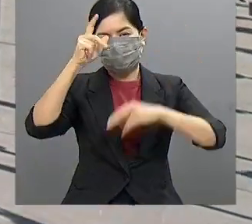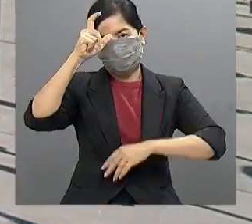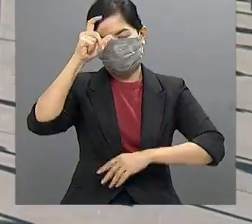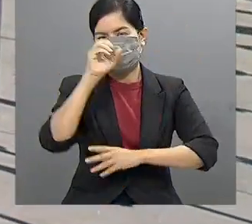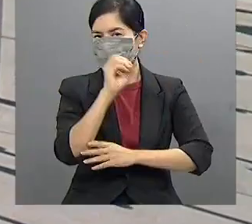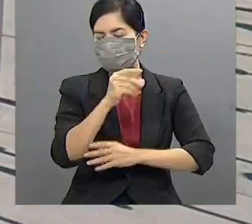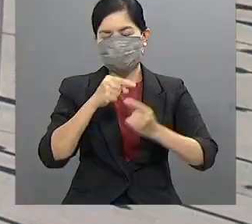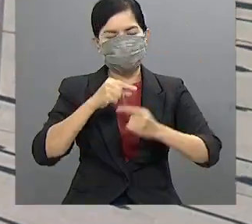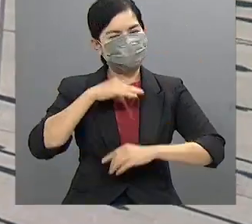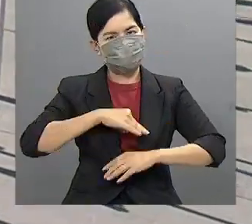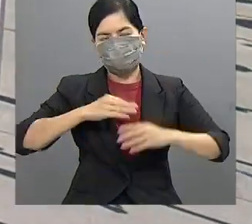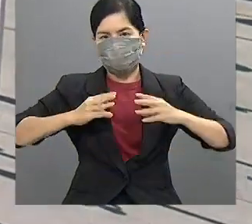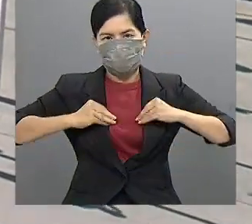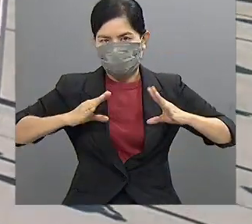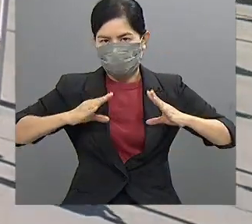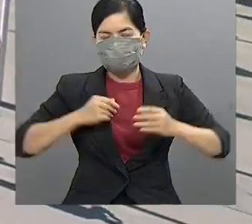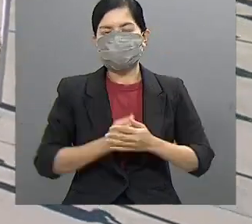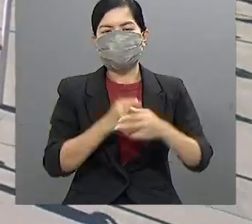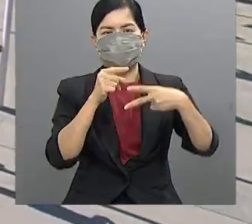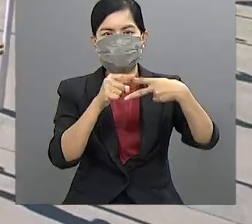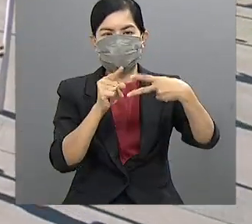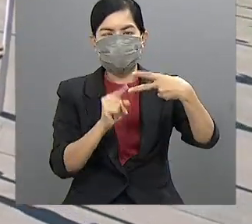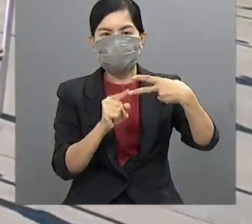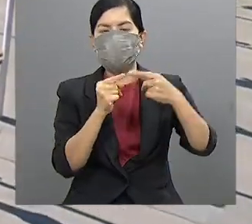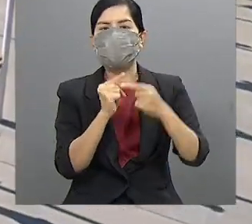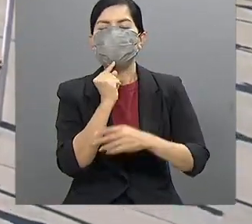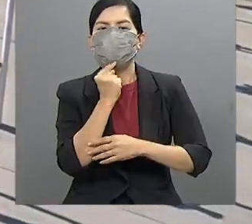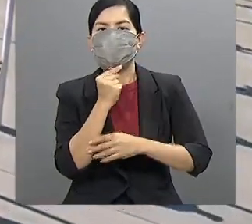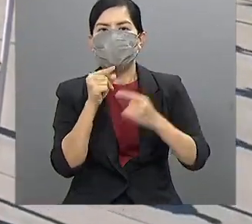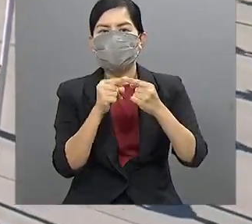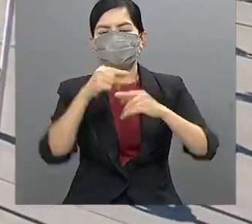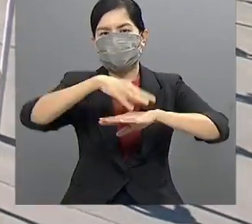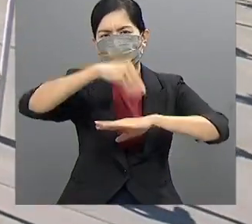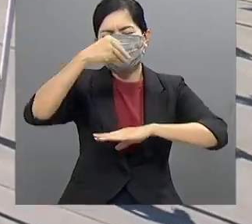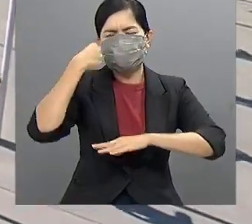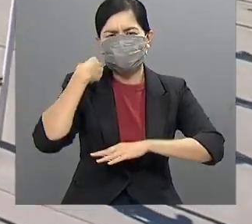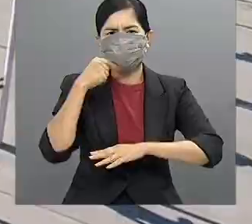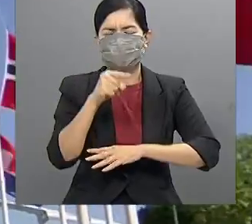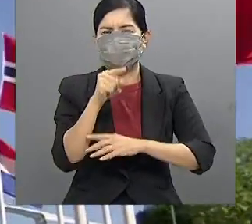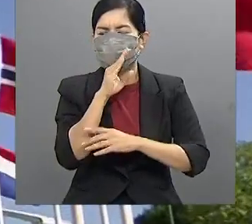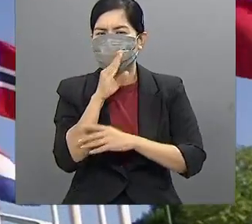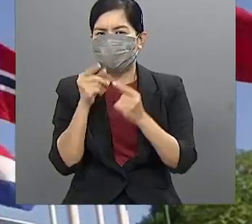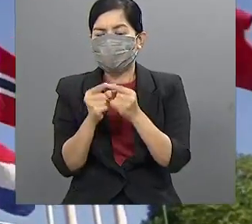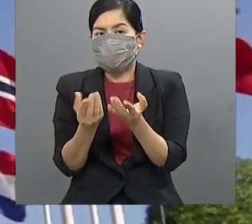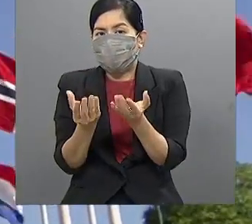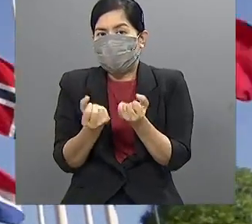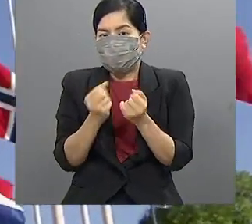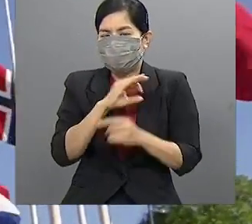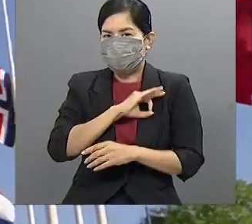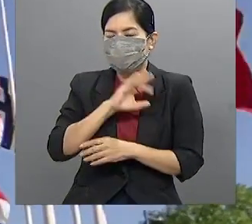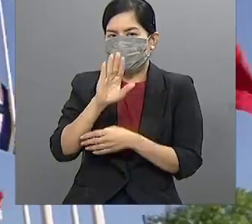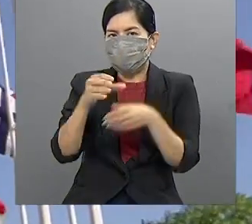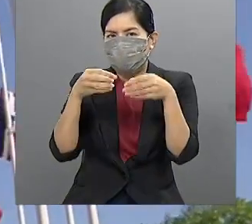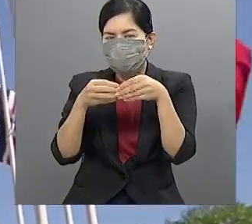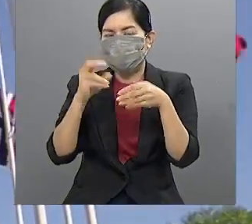การรับทั้งสองประเทศเข้าเป็นสมาชิกองค์การนาโตอาจจะก่อให้เกิดปัญหาได้การคัดค้านของผู้นำตุรกีอ